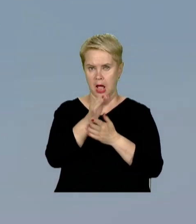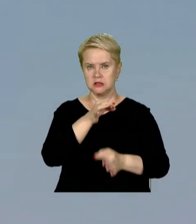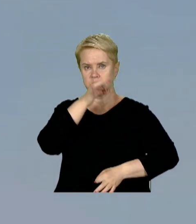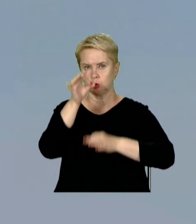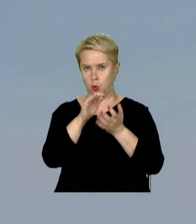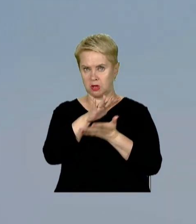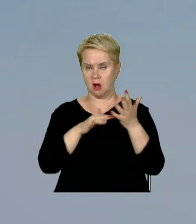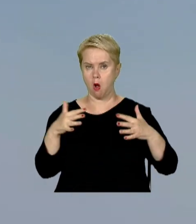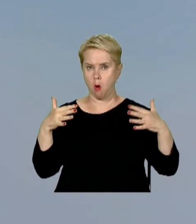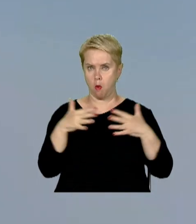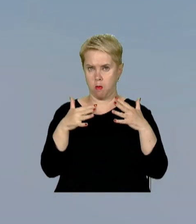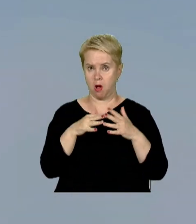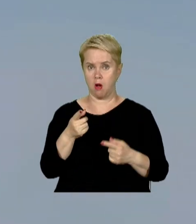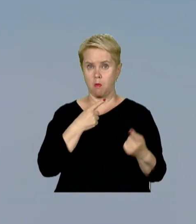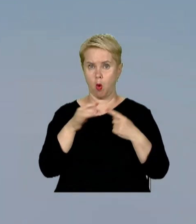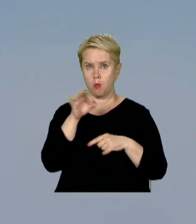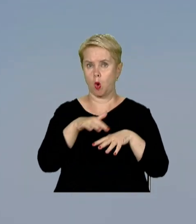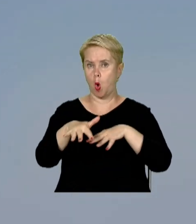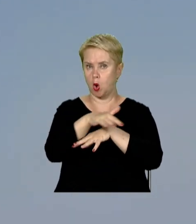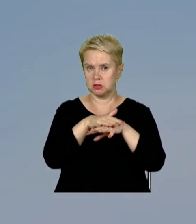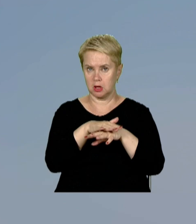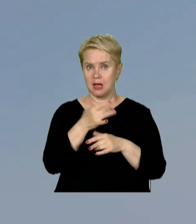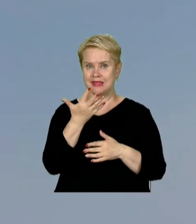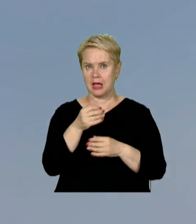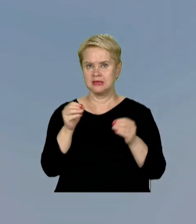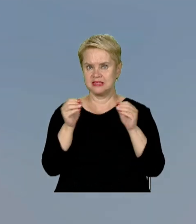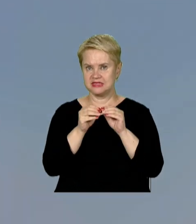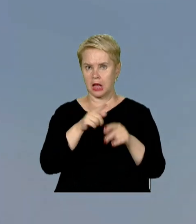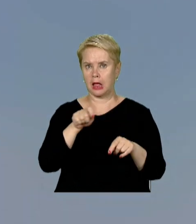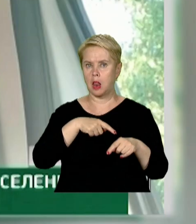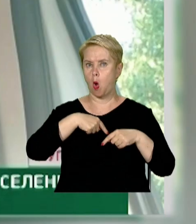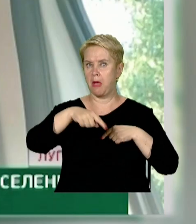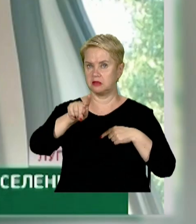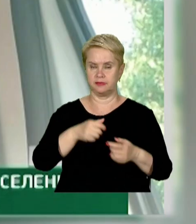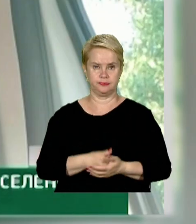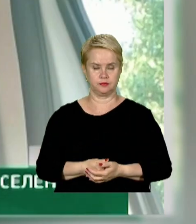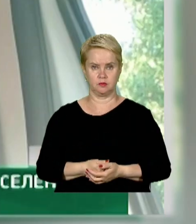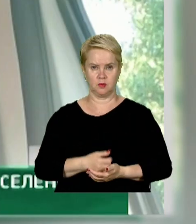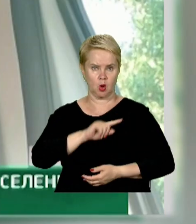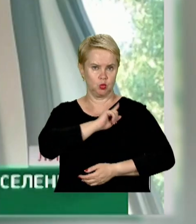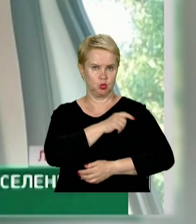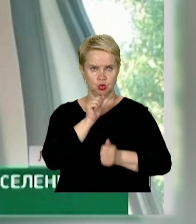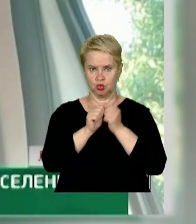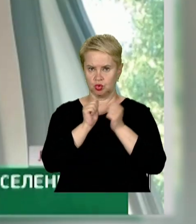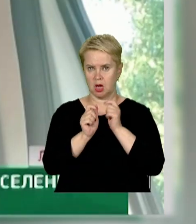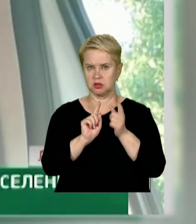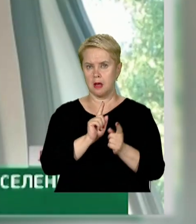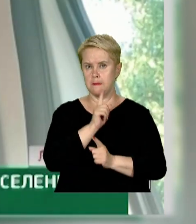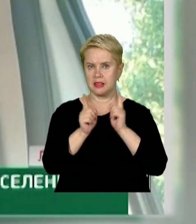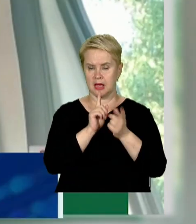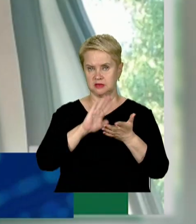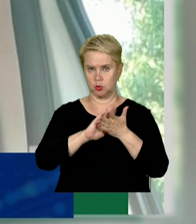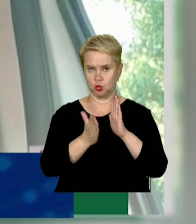цілодобово тривають бої. Мова йде про територію у декілька десятків кілометрів. Дуже часто міняється